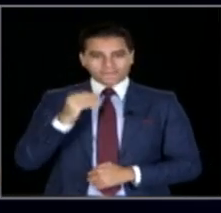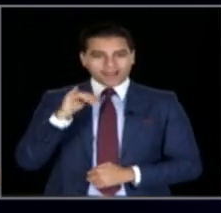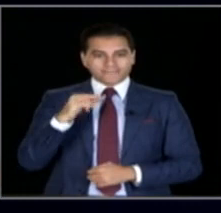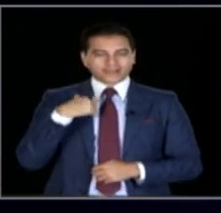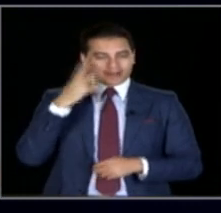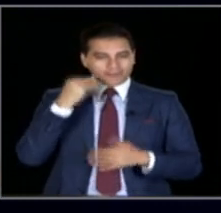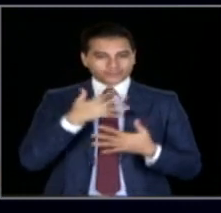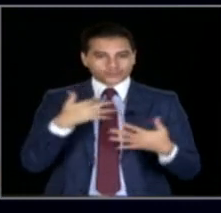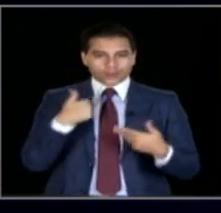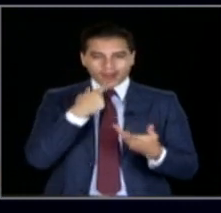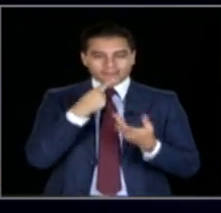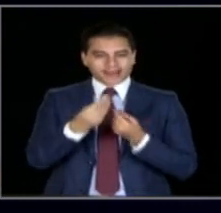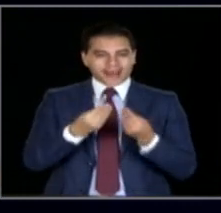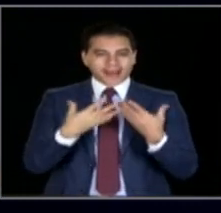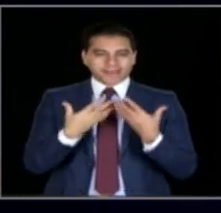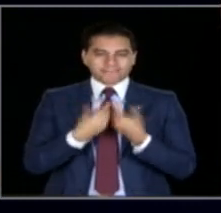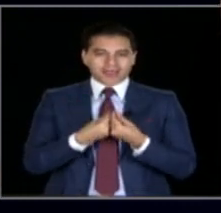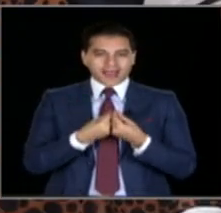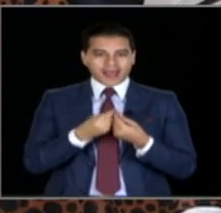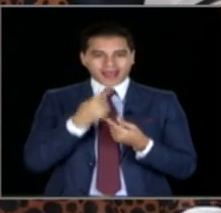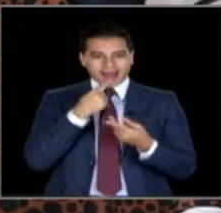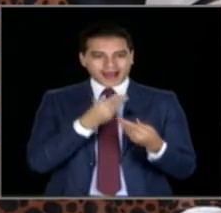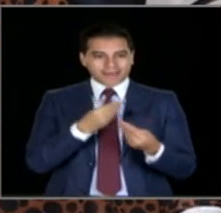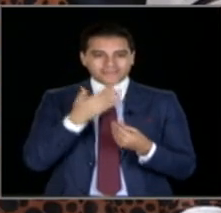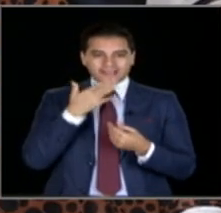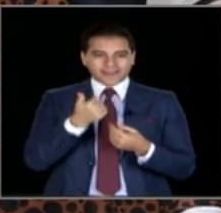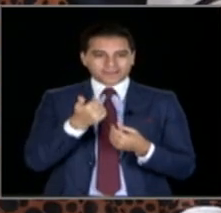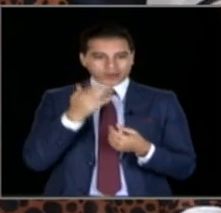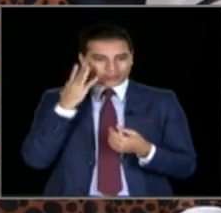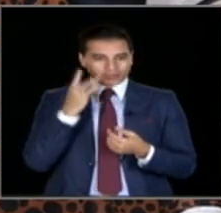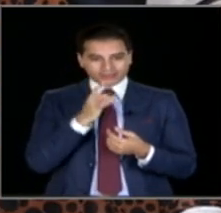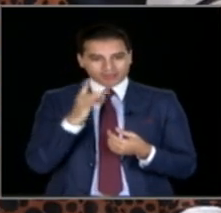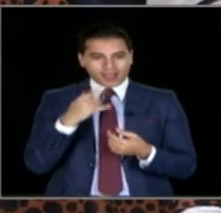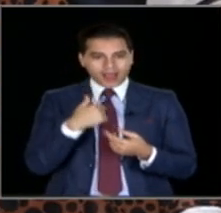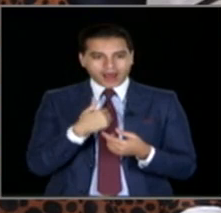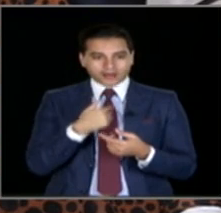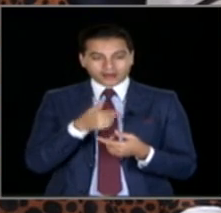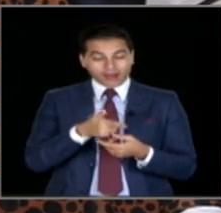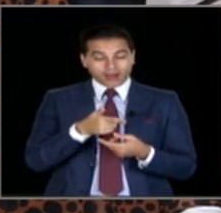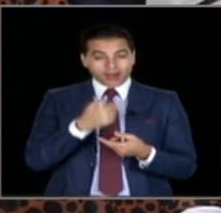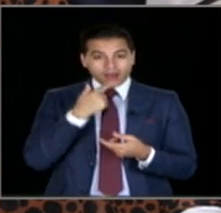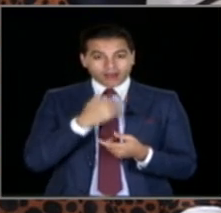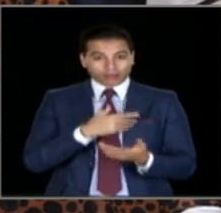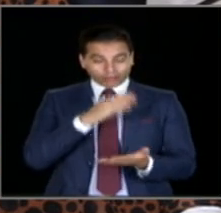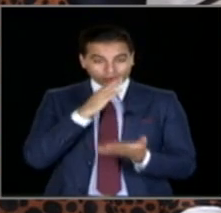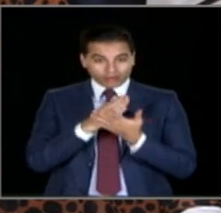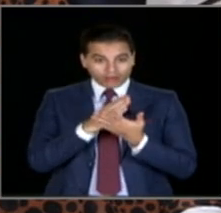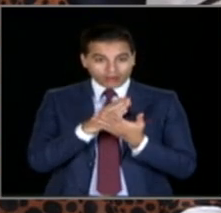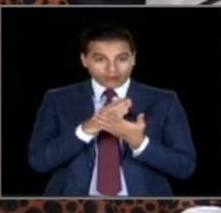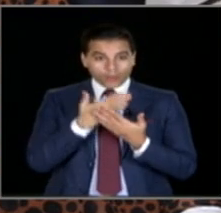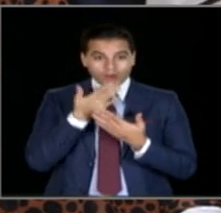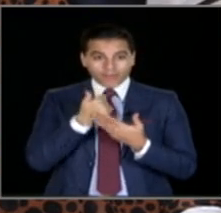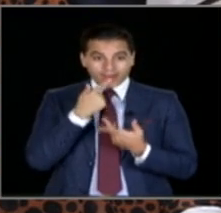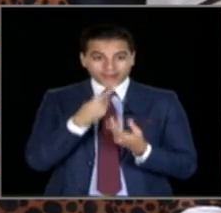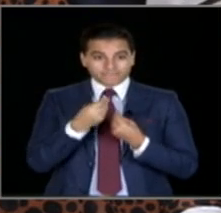وأنا بتناقش معاك، حوارك جميل وممتع الحقيقة، بشكرك جدا. أنا أستمد هذه الثقة والجمال